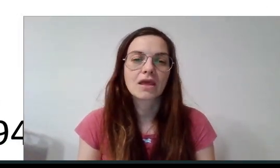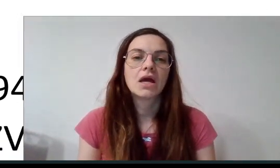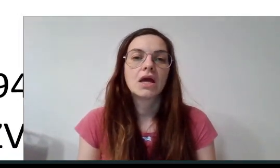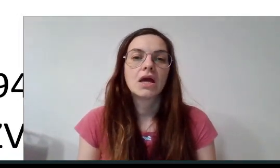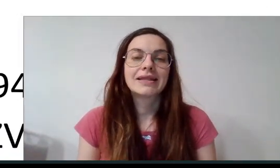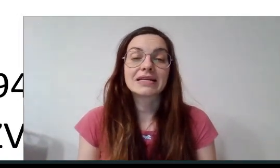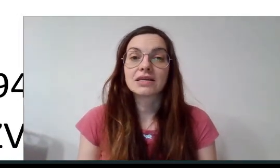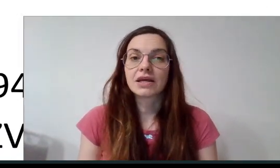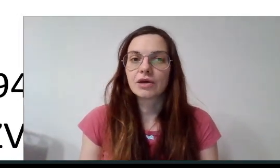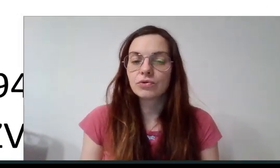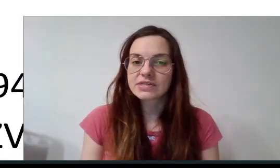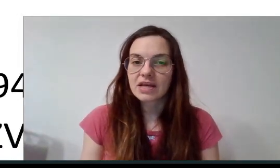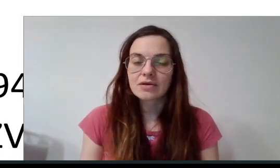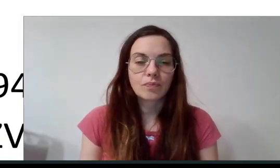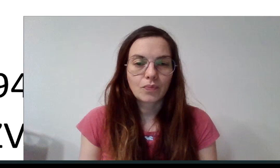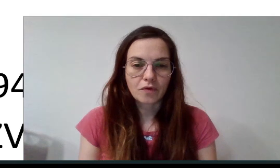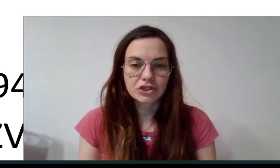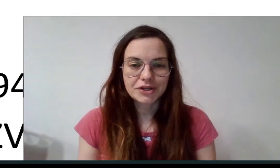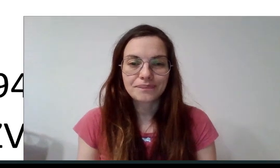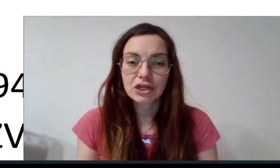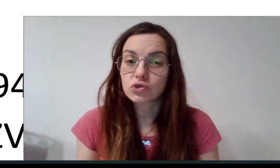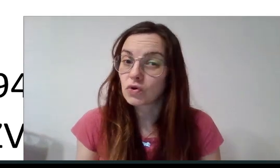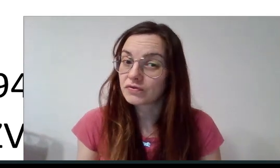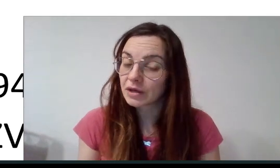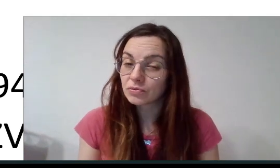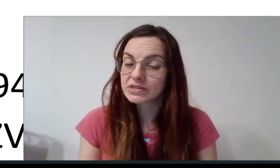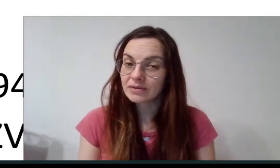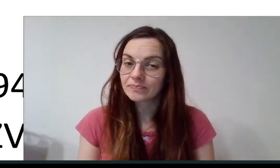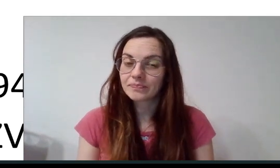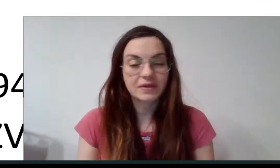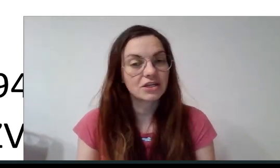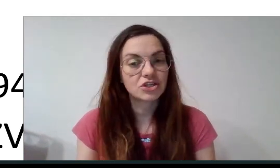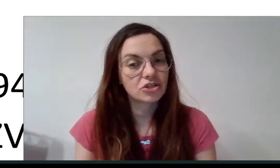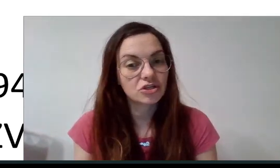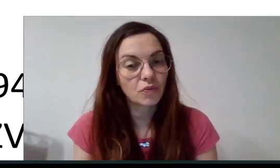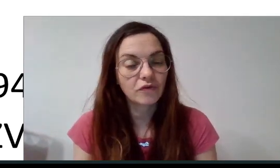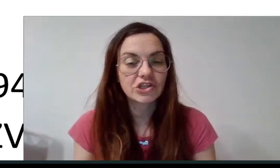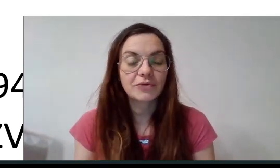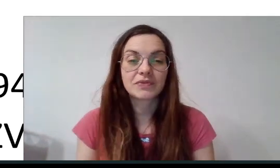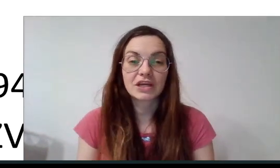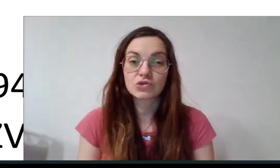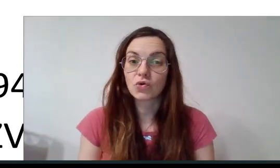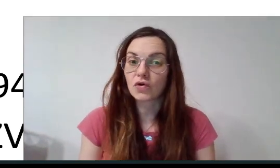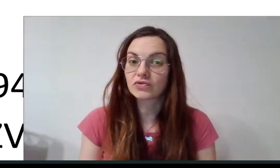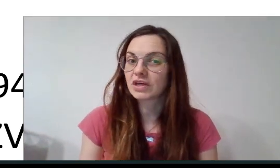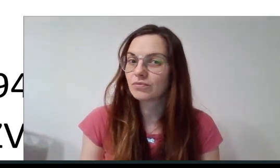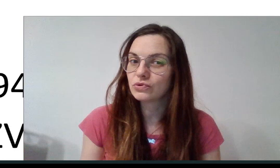Das Gemüse, povrće, isst du oft Gemüse, da li često jedeš povrće, isst du oft